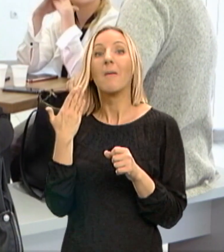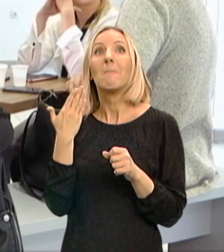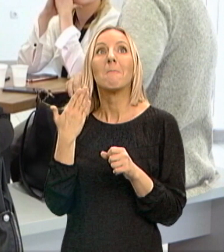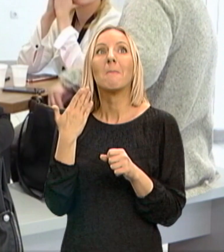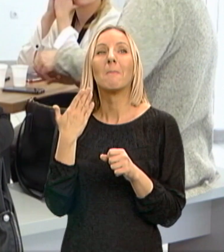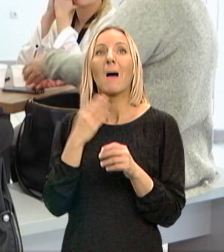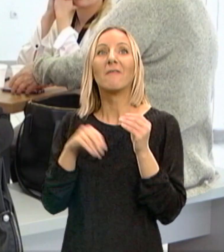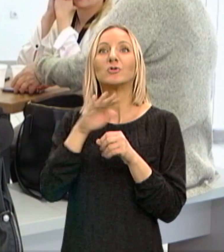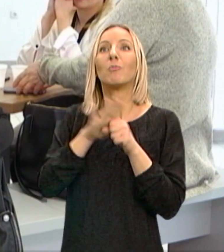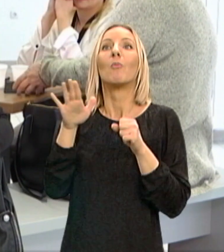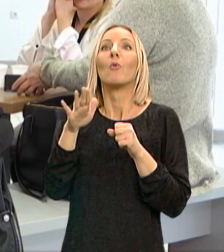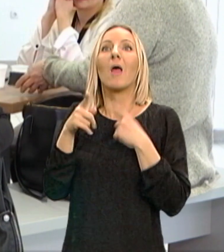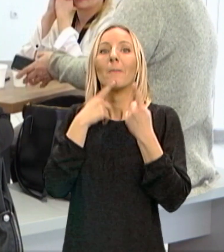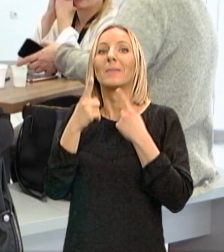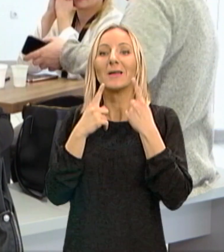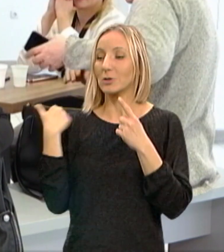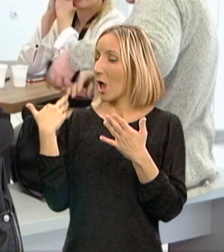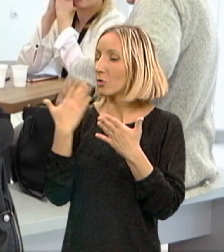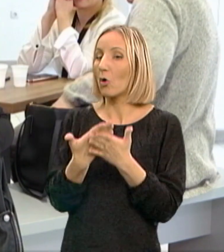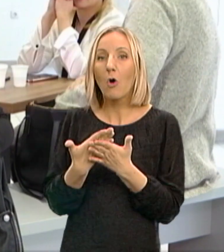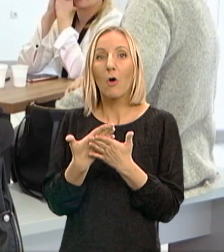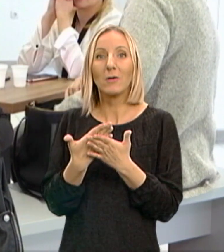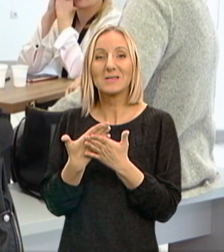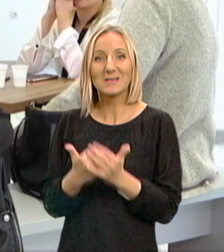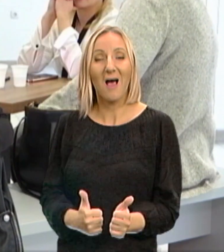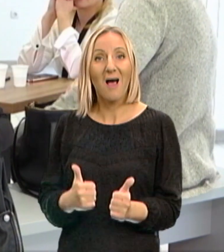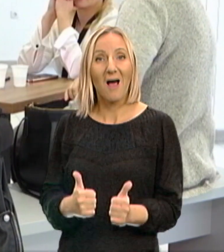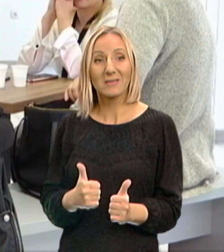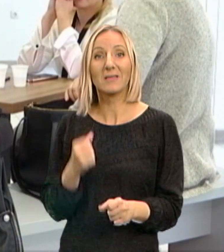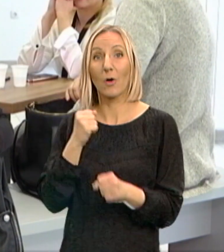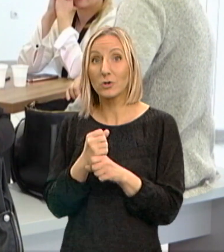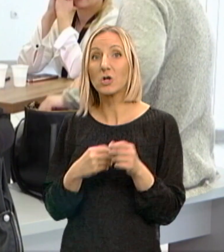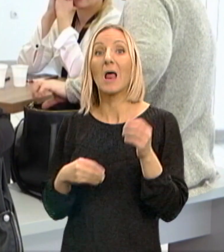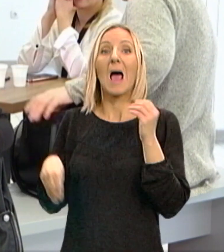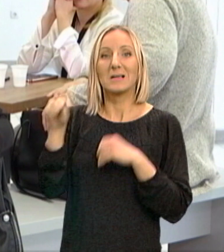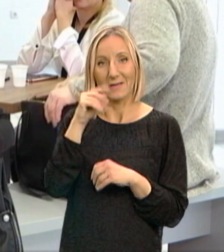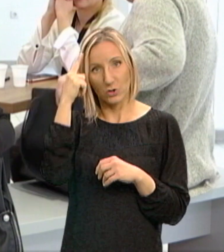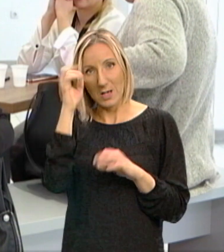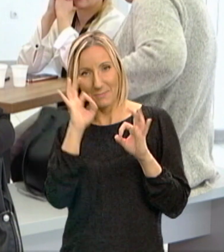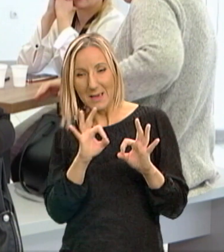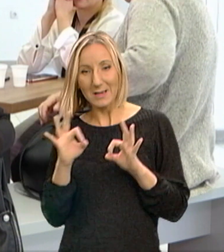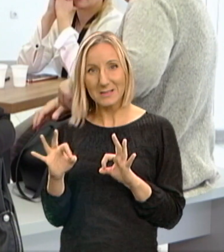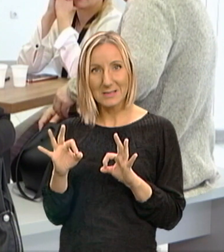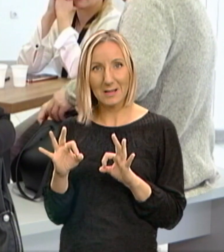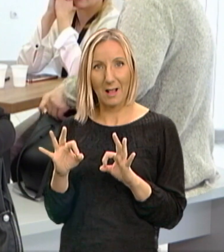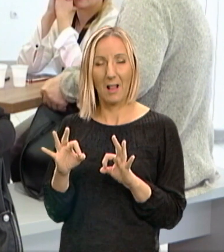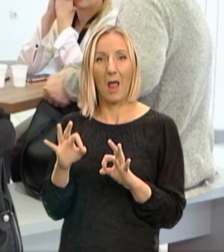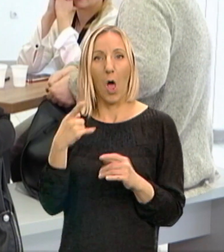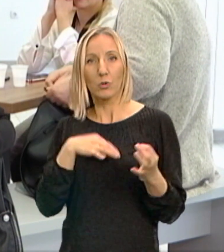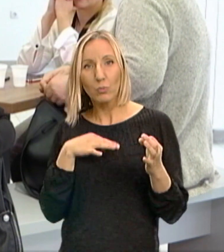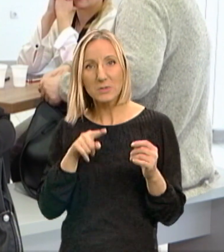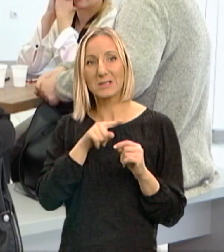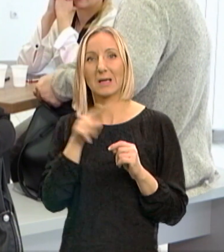urađena do ovog trenutka o onome što radim, a da je urađena sa više takta i smisla. Od muzike do, ne